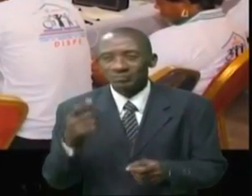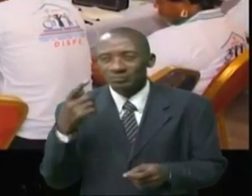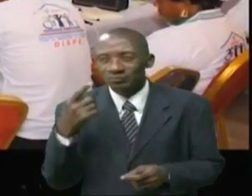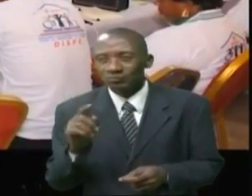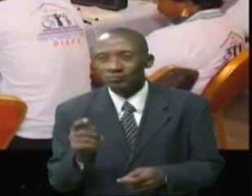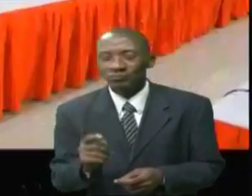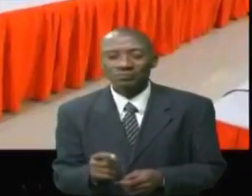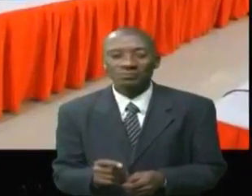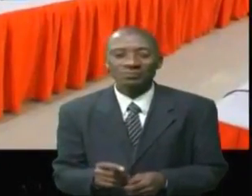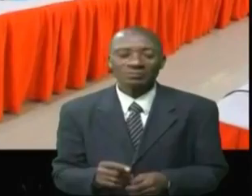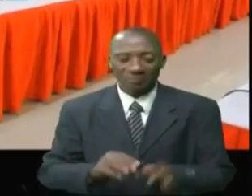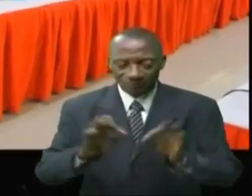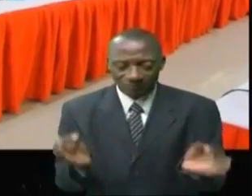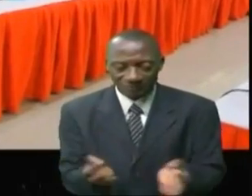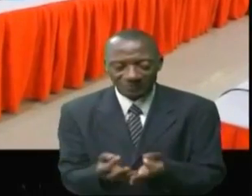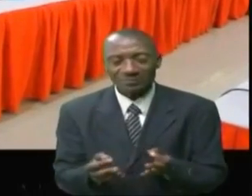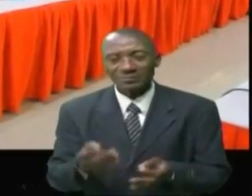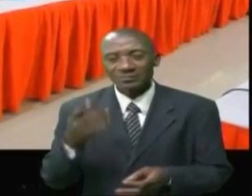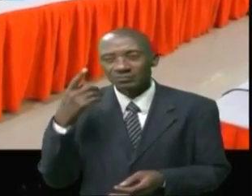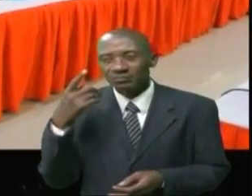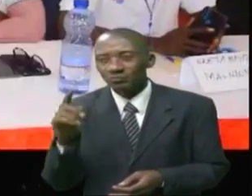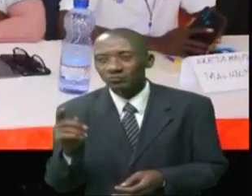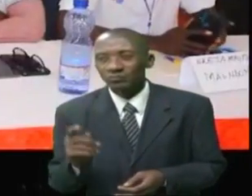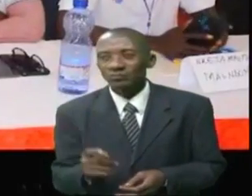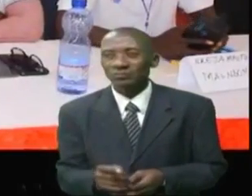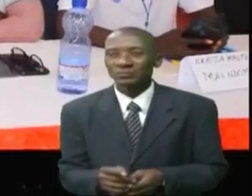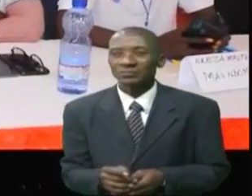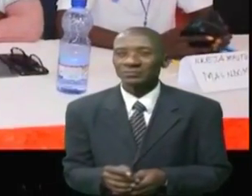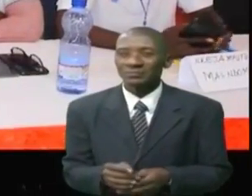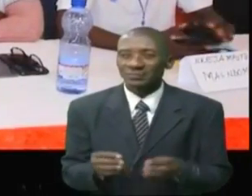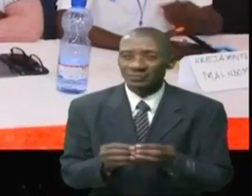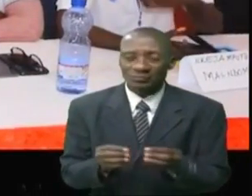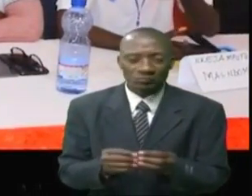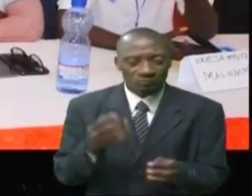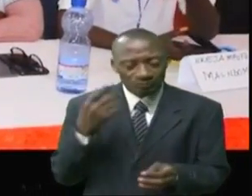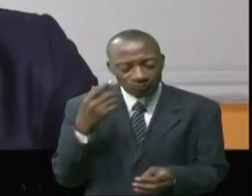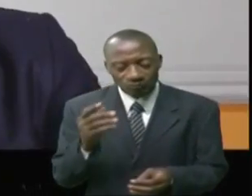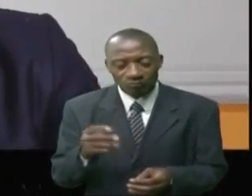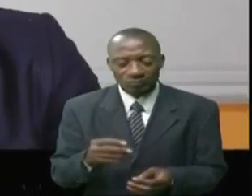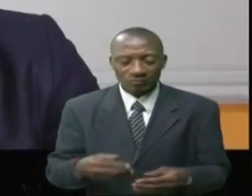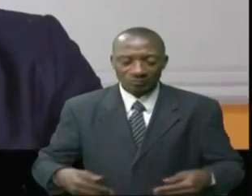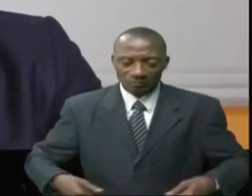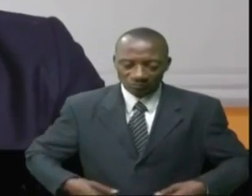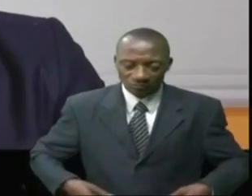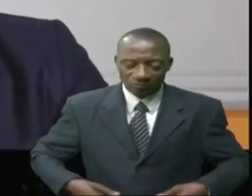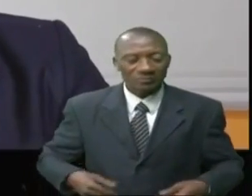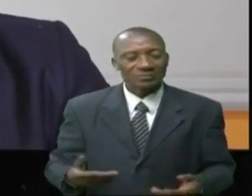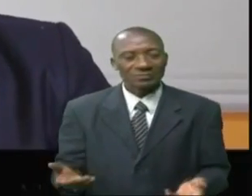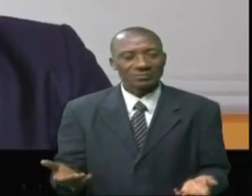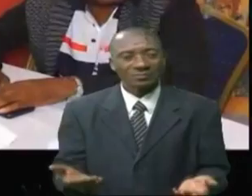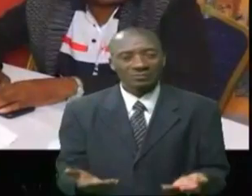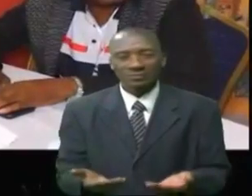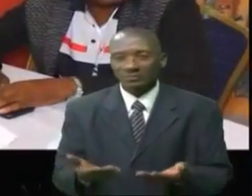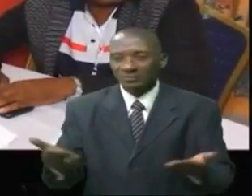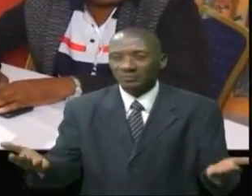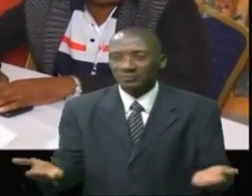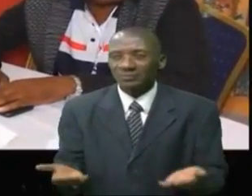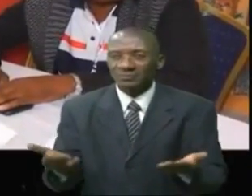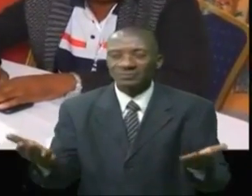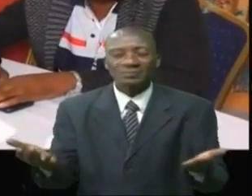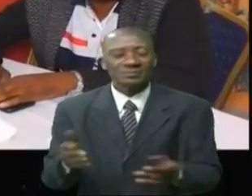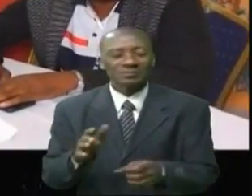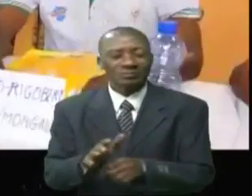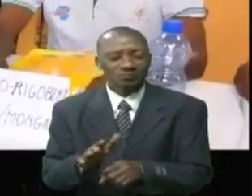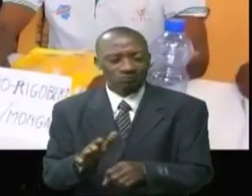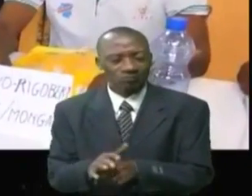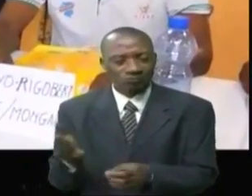les données pour ensuite le partager avec le bureau national. Vous avez acquis des connaissances qui vont vous